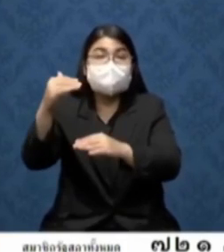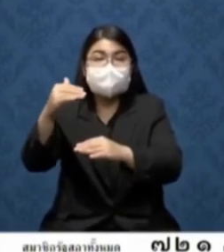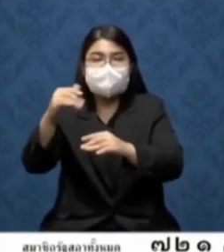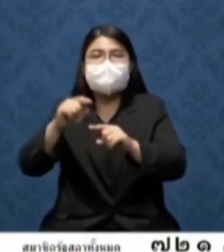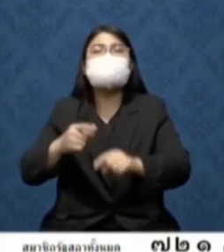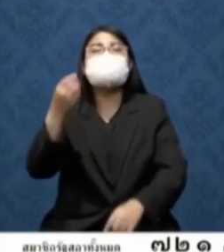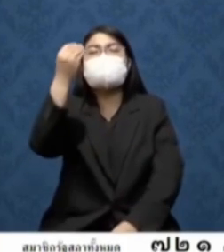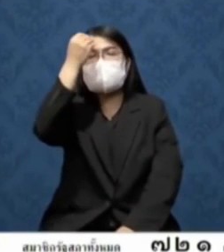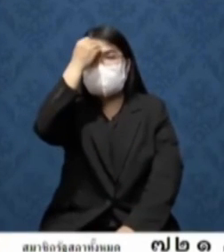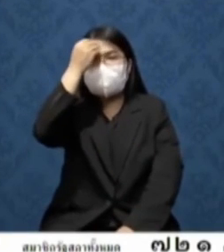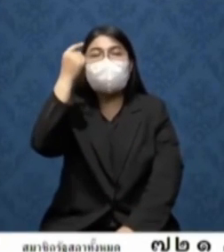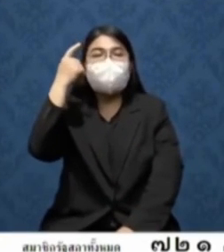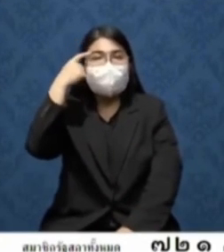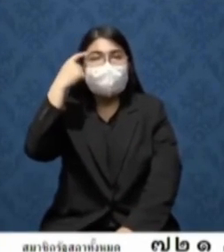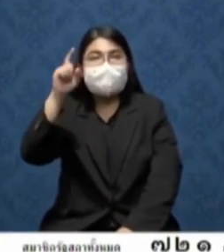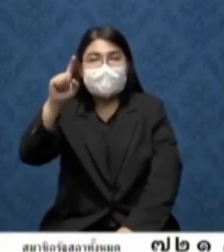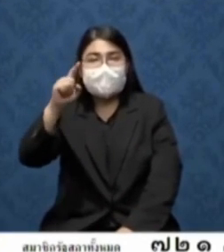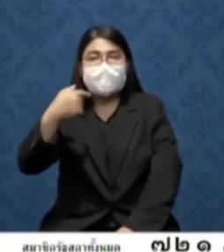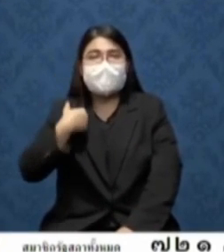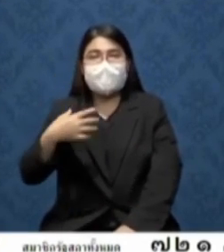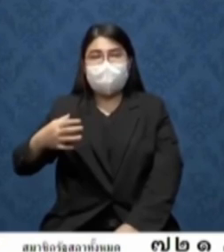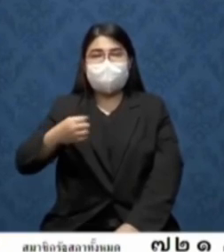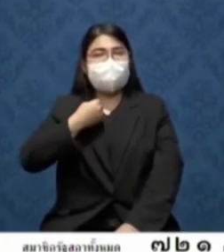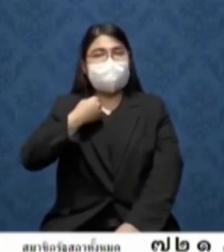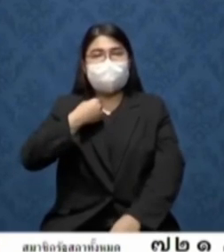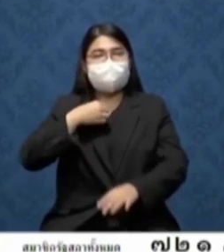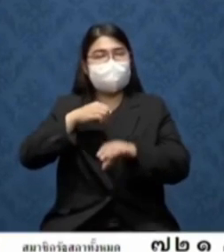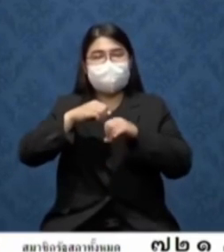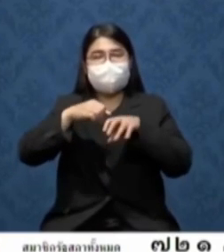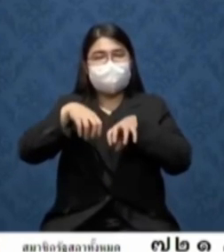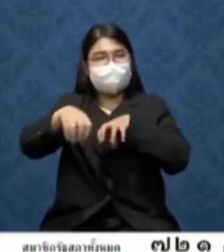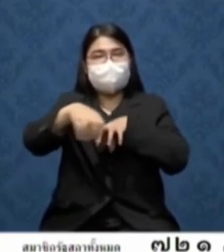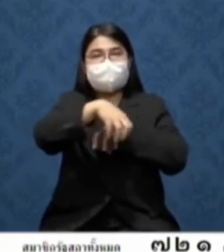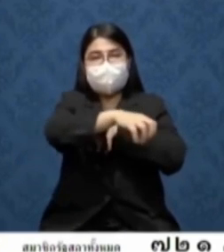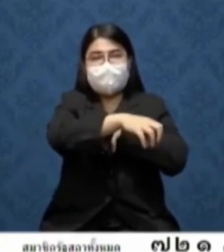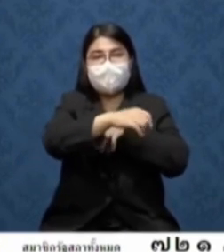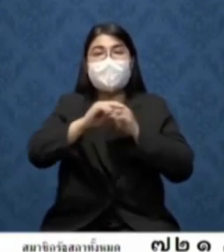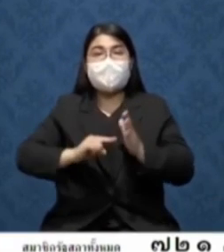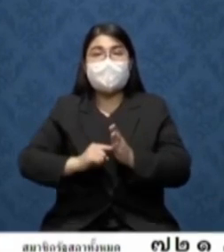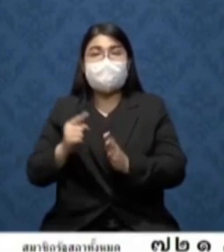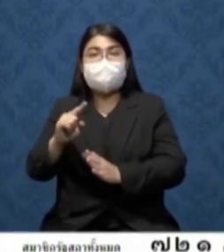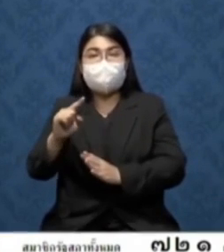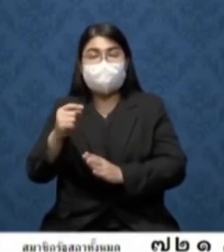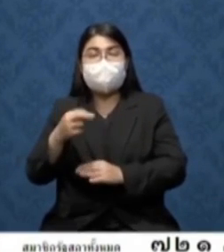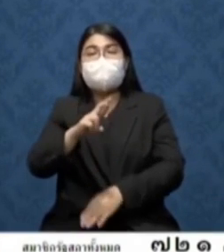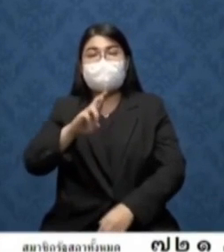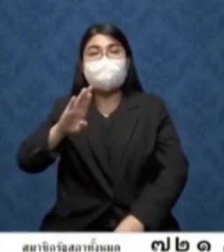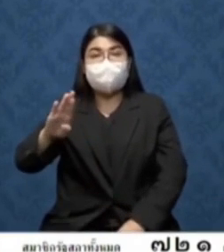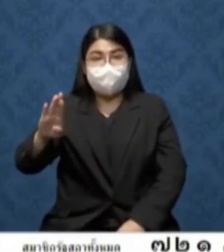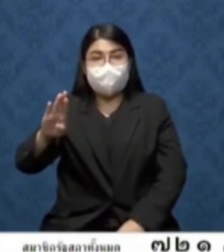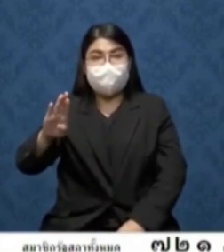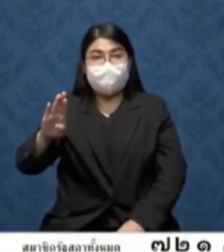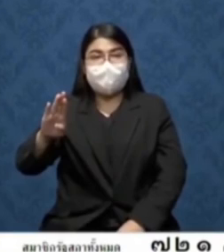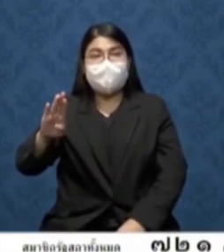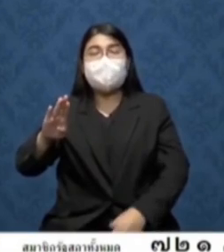ตอบอยู่ที่การกระจายอำนาจจึงเริ่มปรับโครงสร้างรัฐโครงสร้างการบริหารประเทศครั้งใหญ่